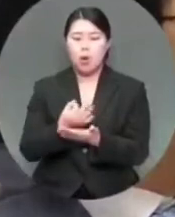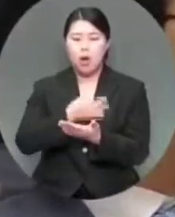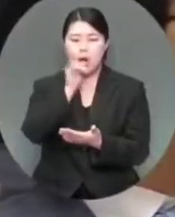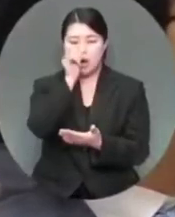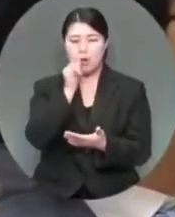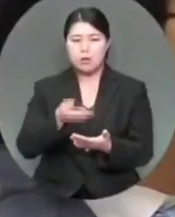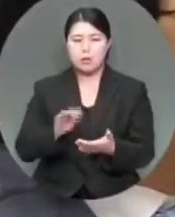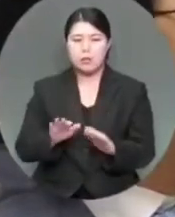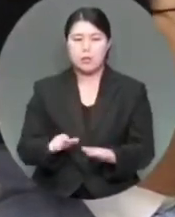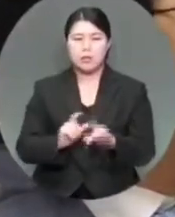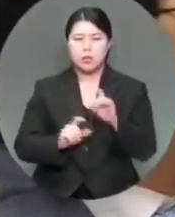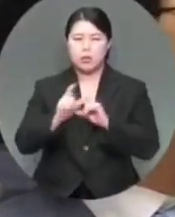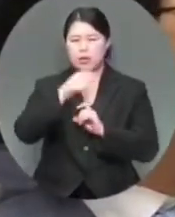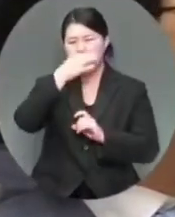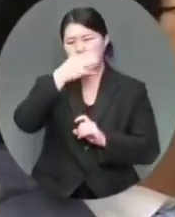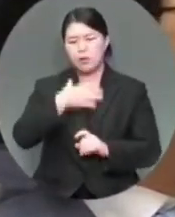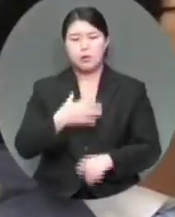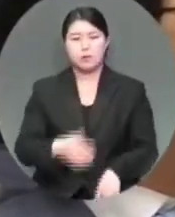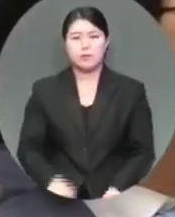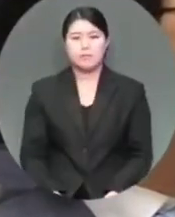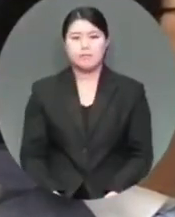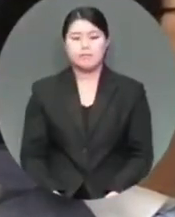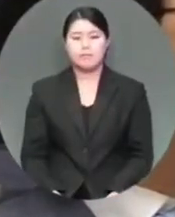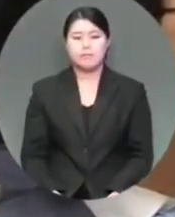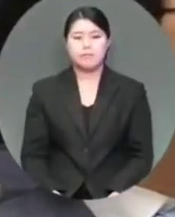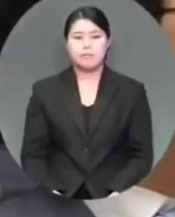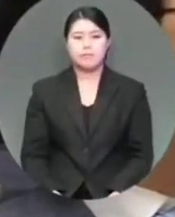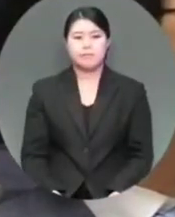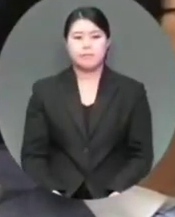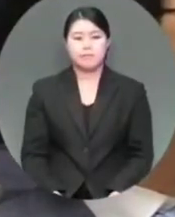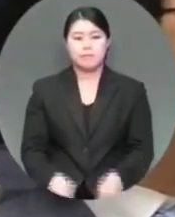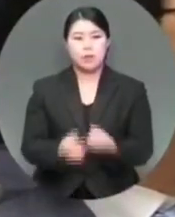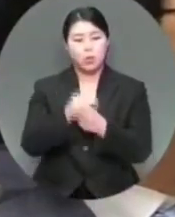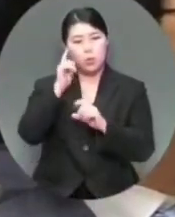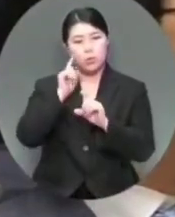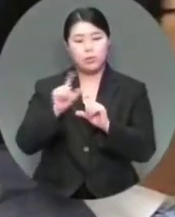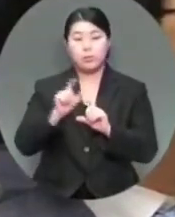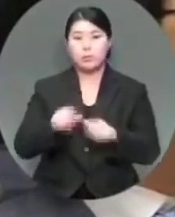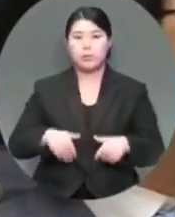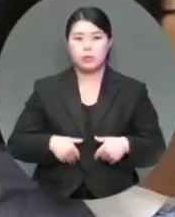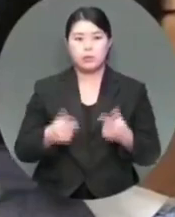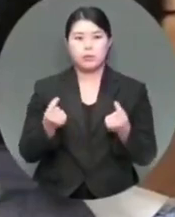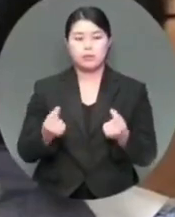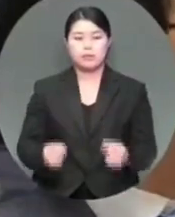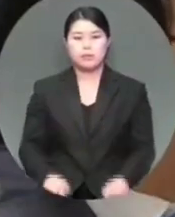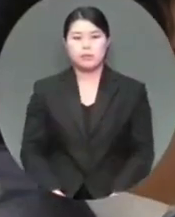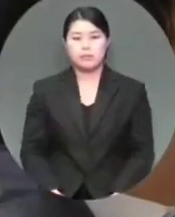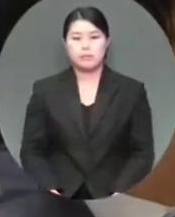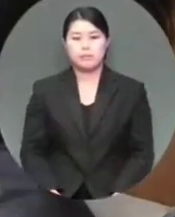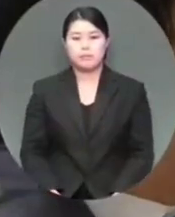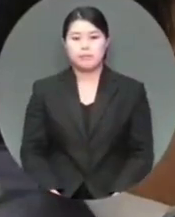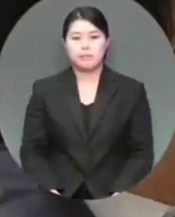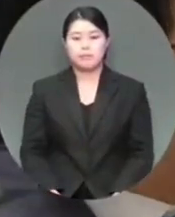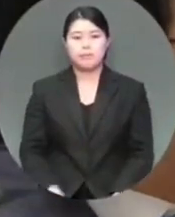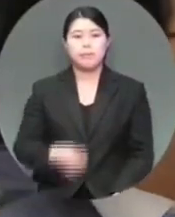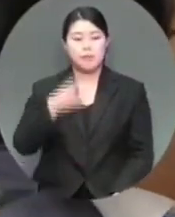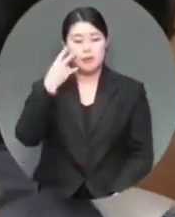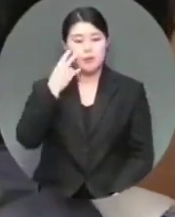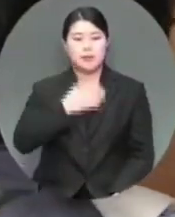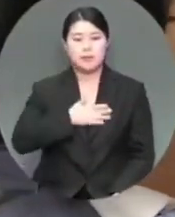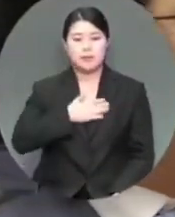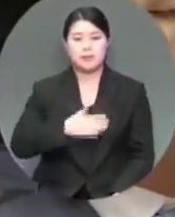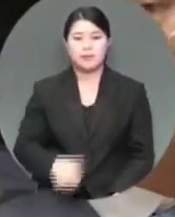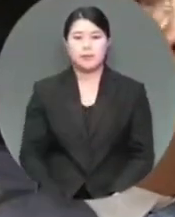분들이 더 힘들게 할 수가 있거든요. 그래서 이거는 좀 고려를 해보시는 게 좋겠다는 생각이 듭니다. 예, 그 위원님 말씀 잘